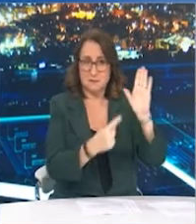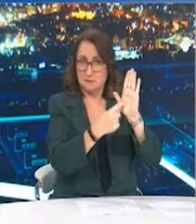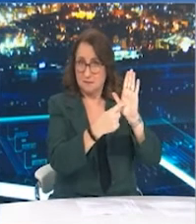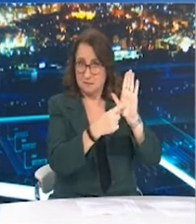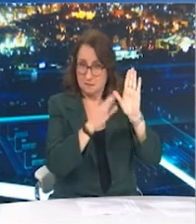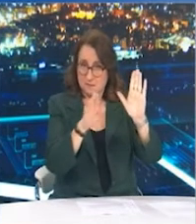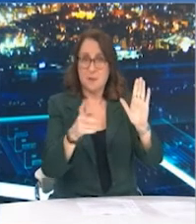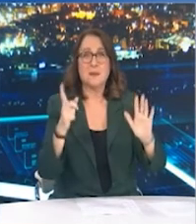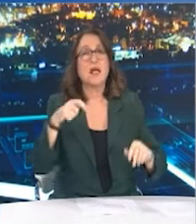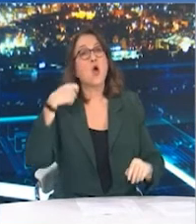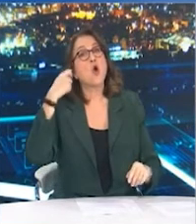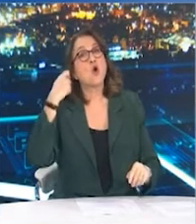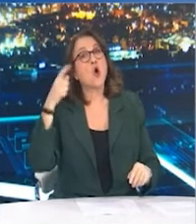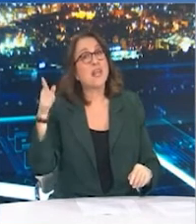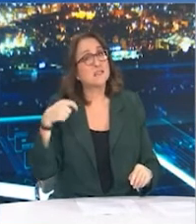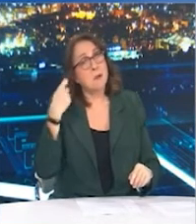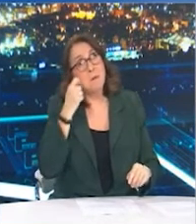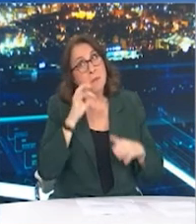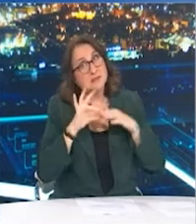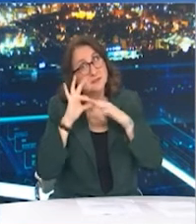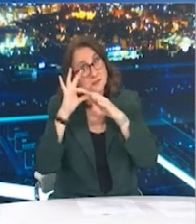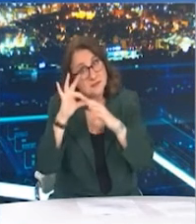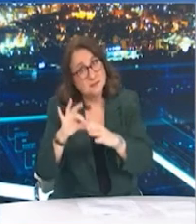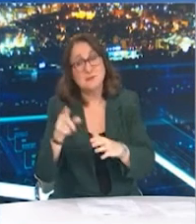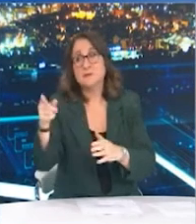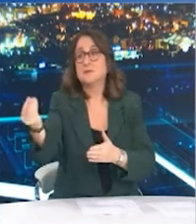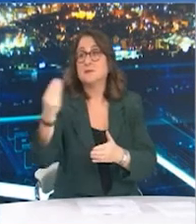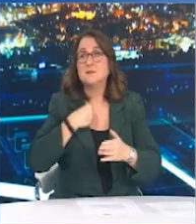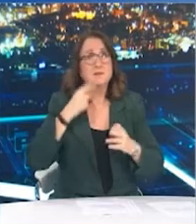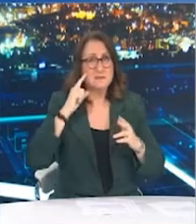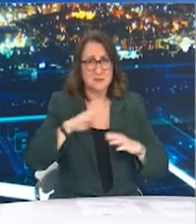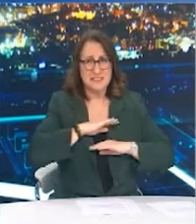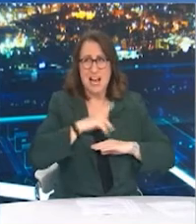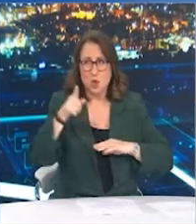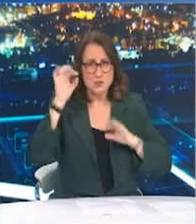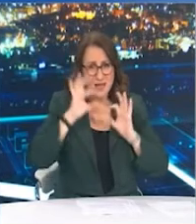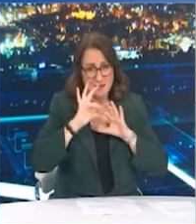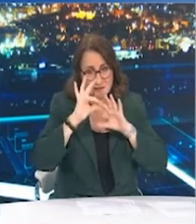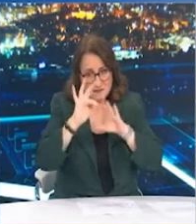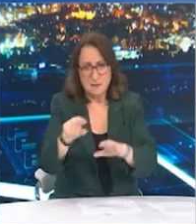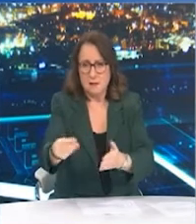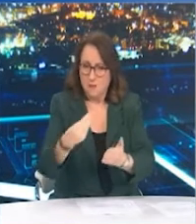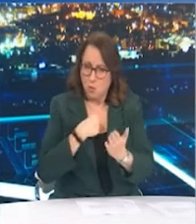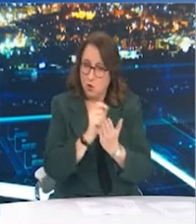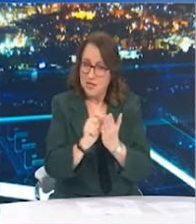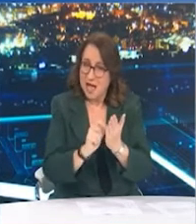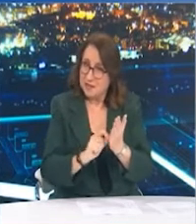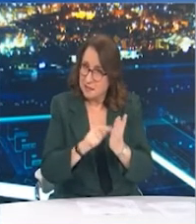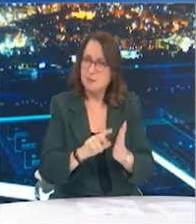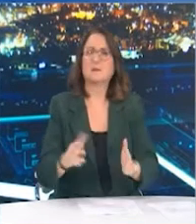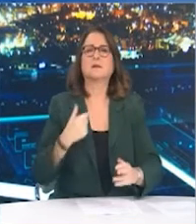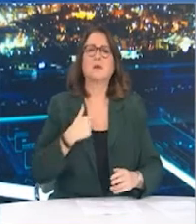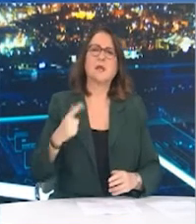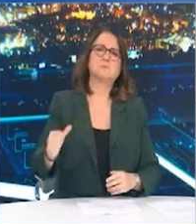οι γονείς πρέπει να έχουν βεβαίωση που θα χορηγείται από τις πύλες των κέντρων κατάταξης. Όλοι οι νεοσύλλεκτοι θα υποβληθούν σε rapid test αντιγόνου